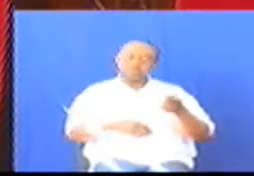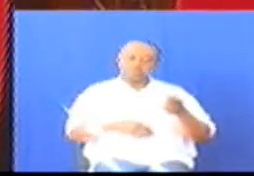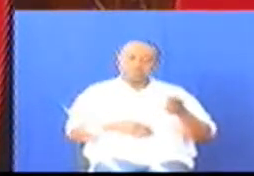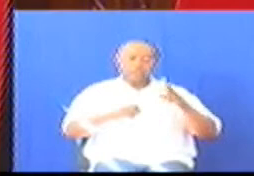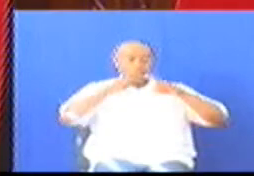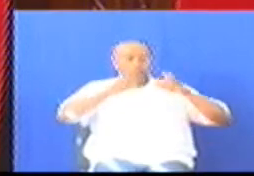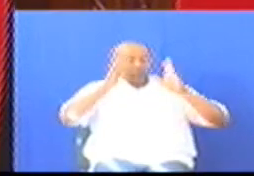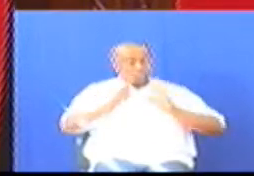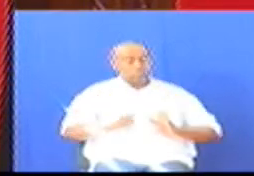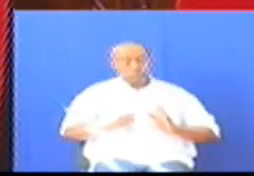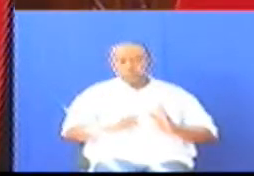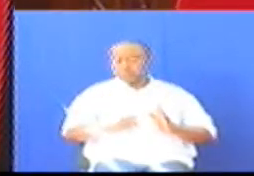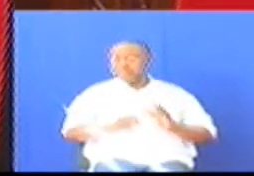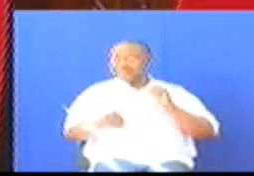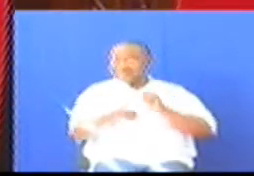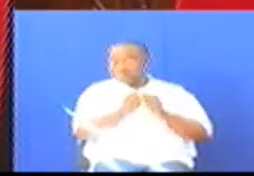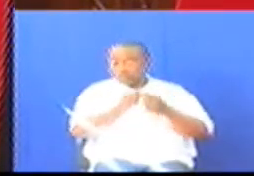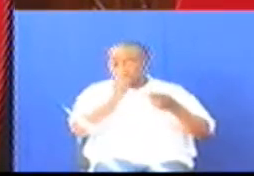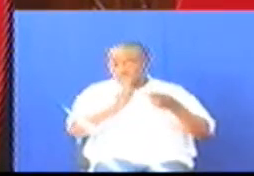Jambo la kwanza, Mheshimiwa Spika,